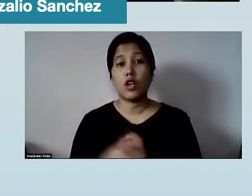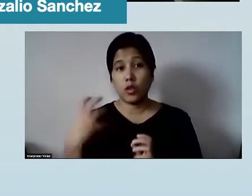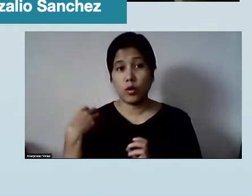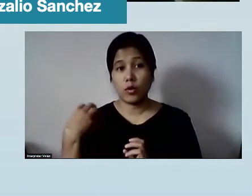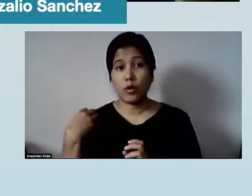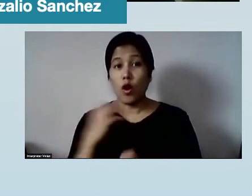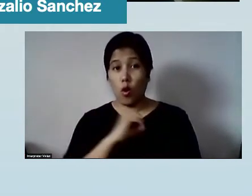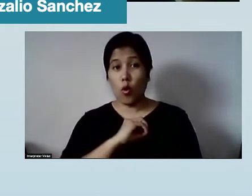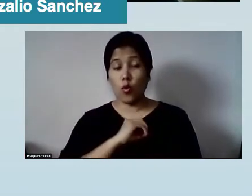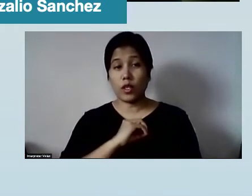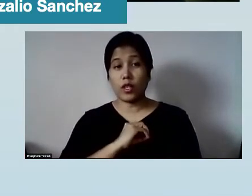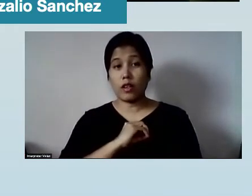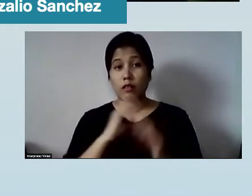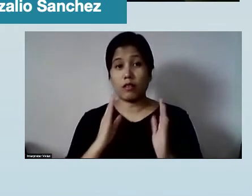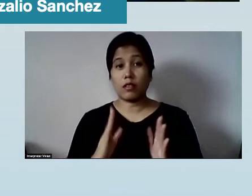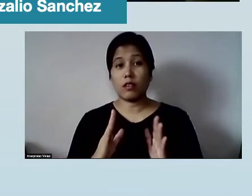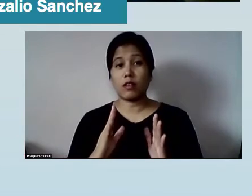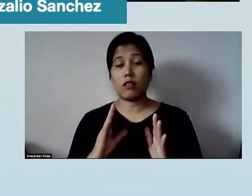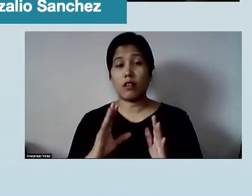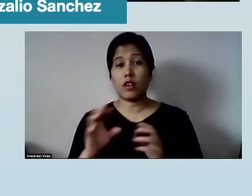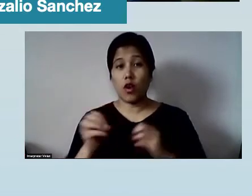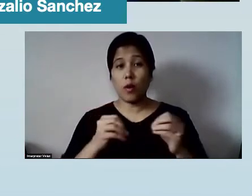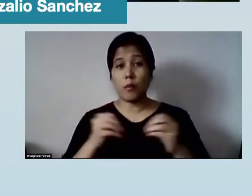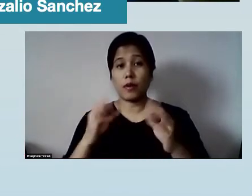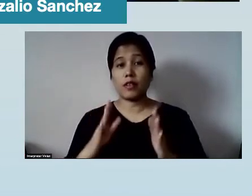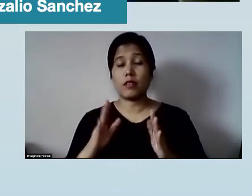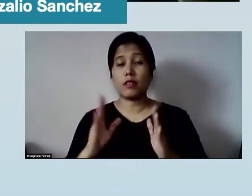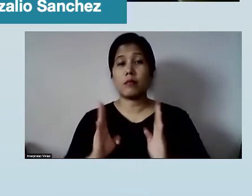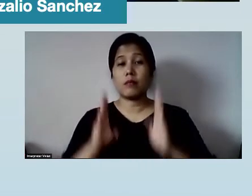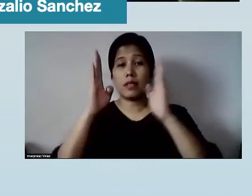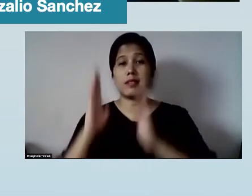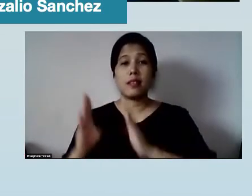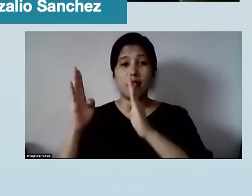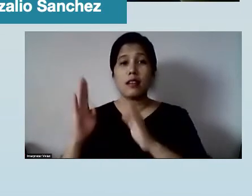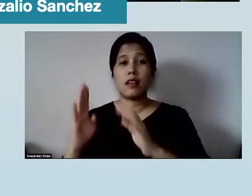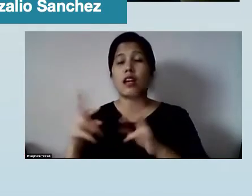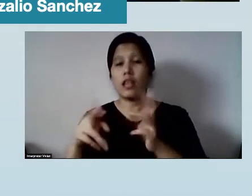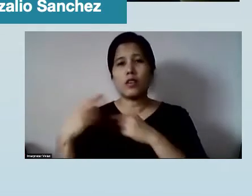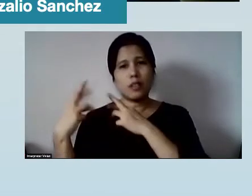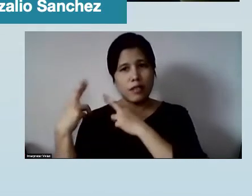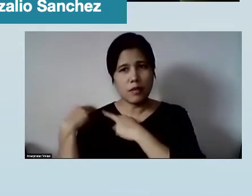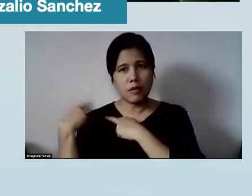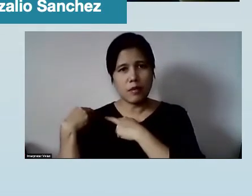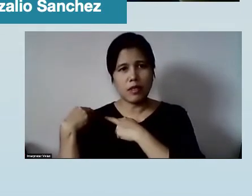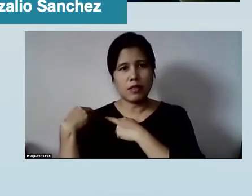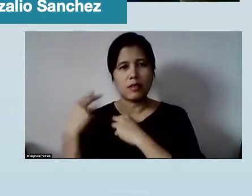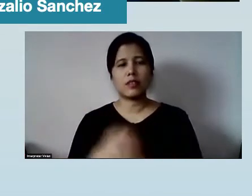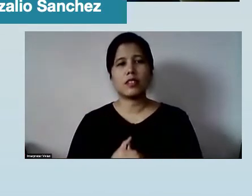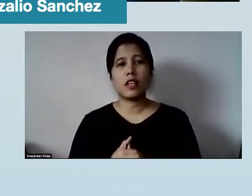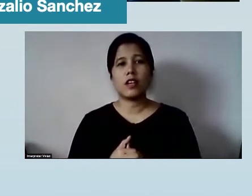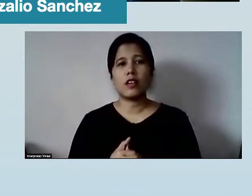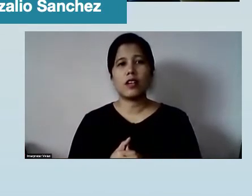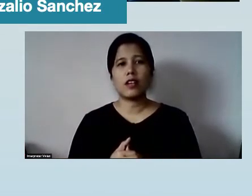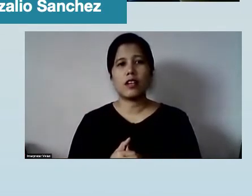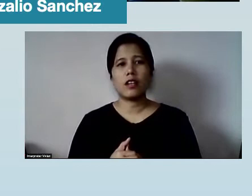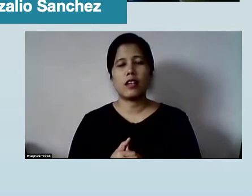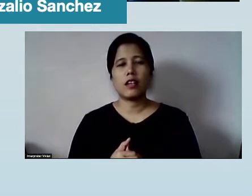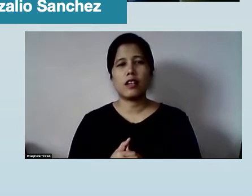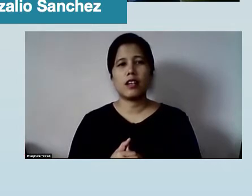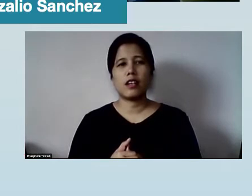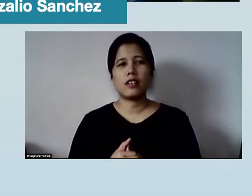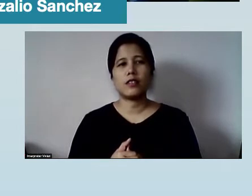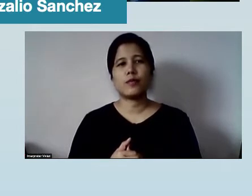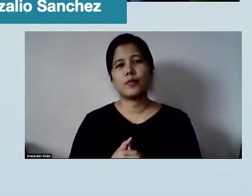establishment, or the structure, ikaw po ang number one na liable person dyan. And then, the contractor, sino ba